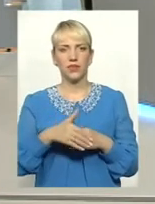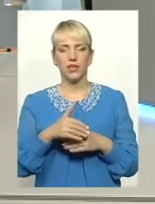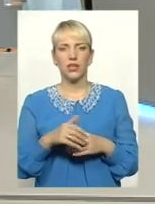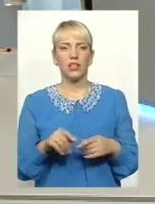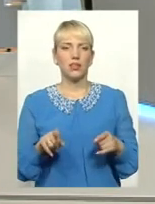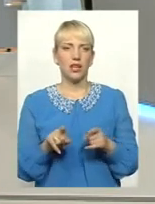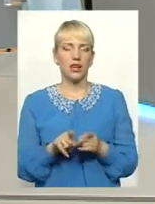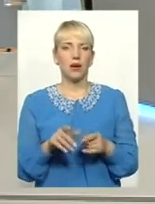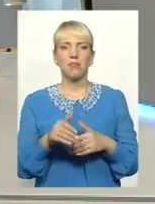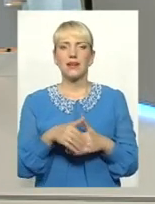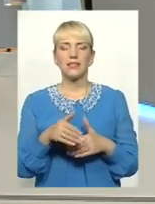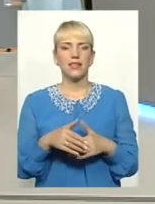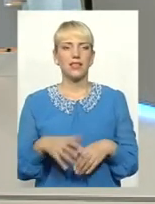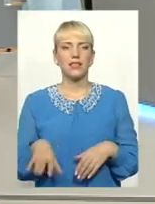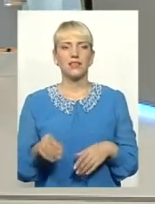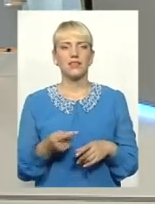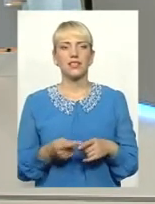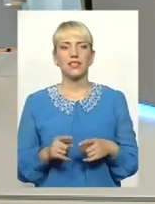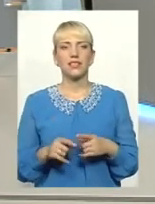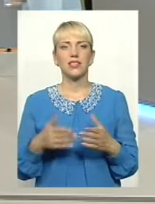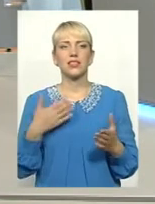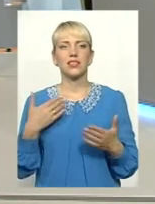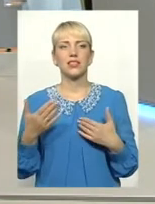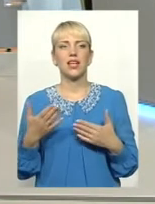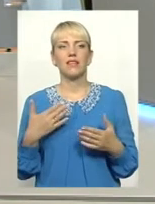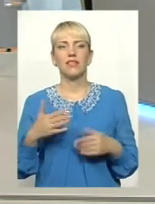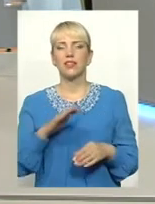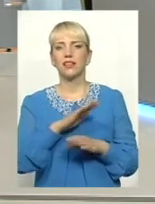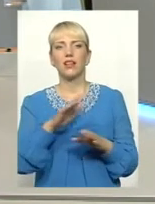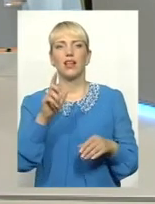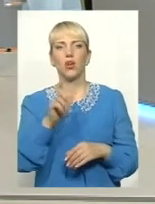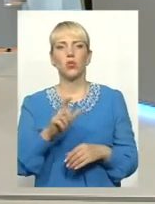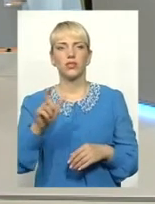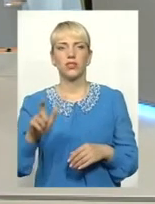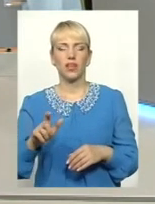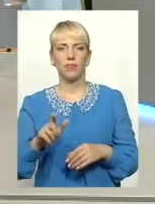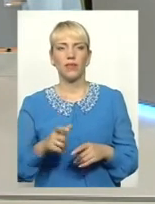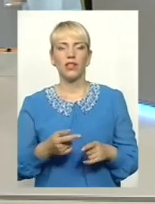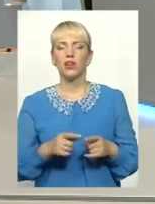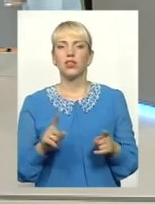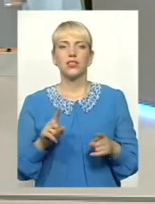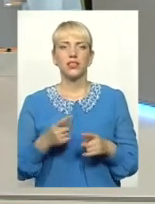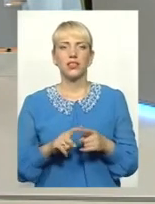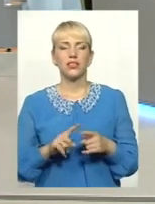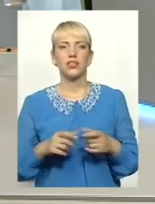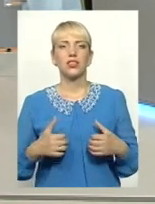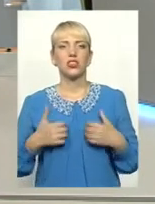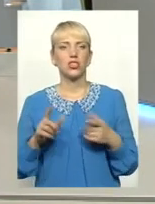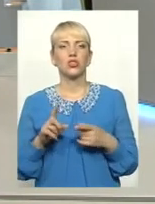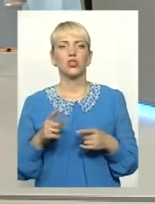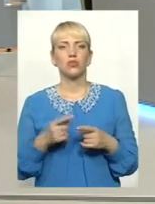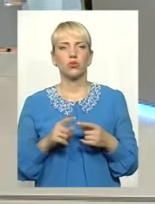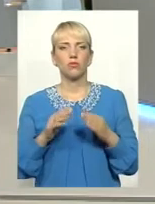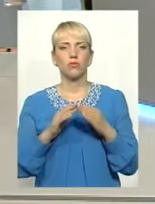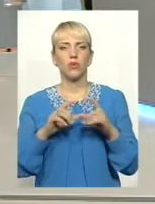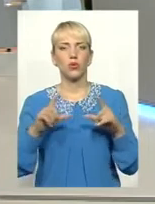все таке ставлення нелюдське. Це страшне, що на цьому притулку робилося